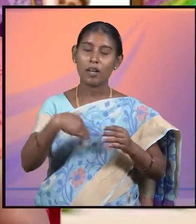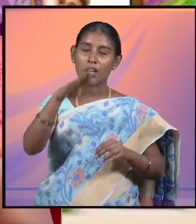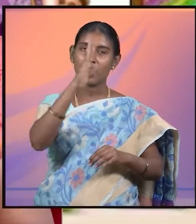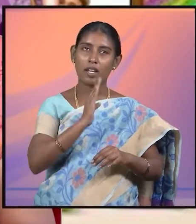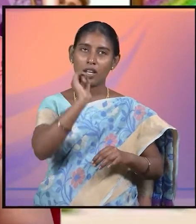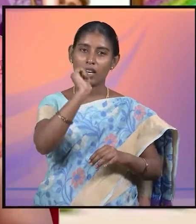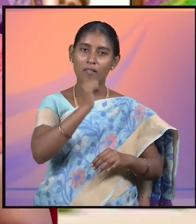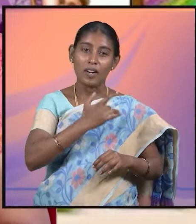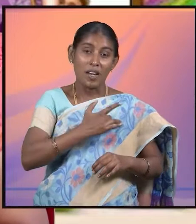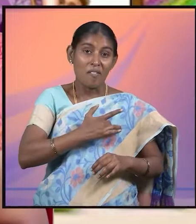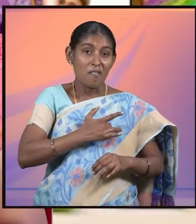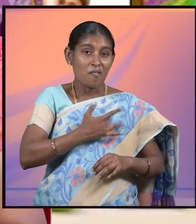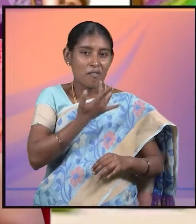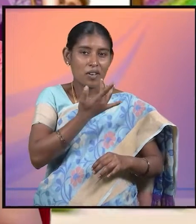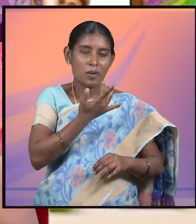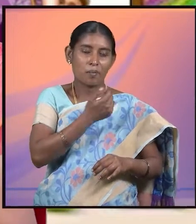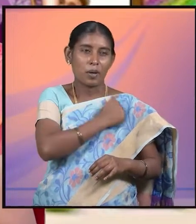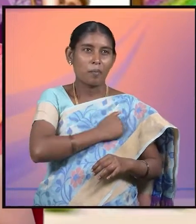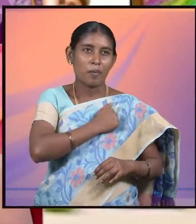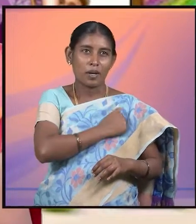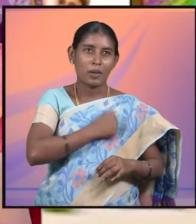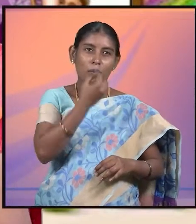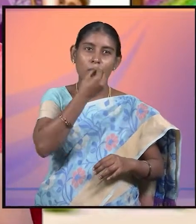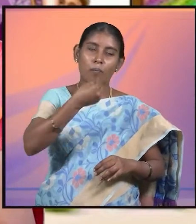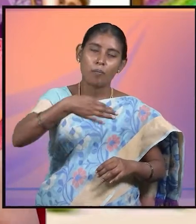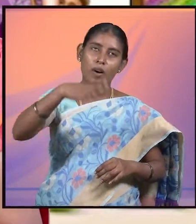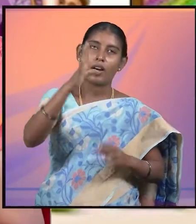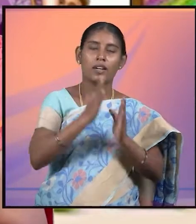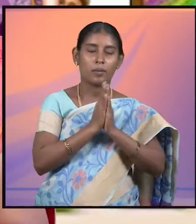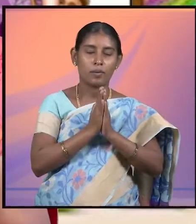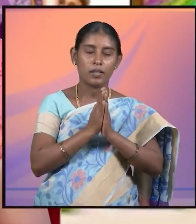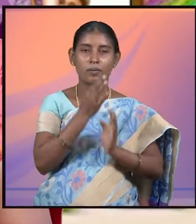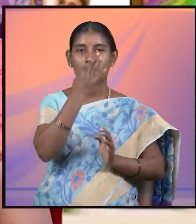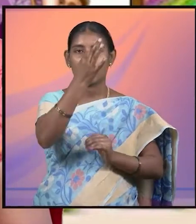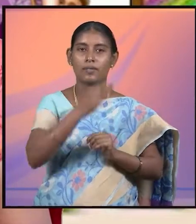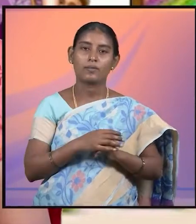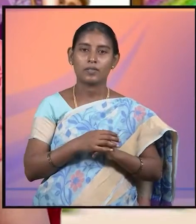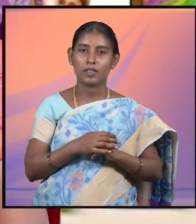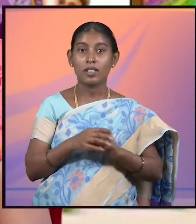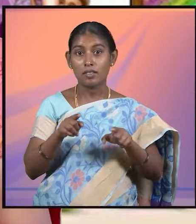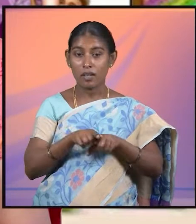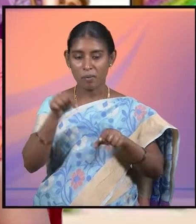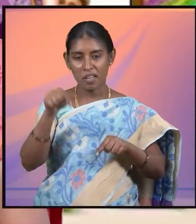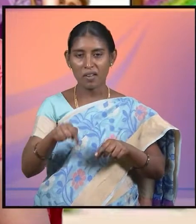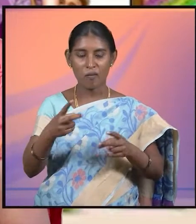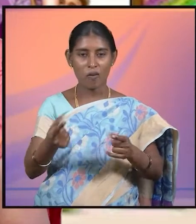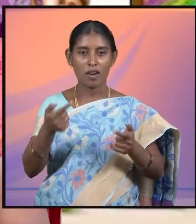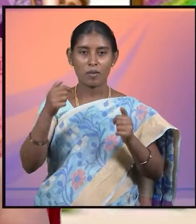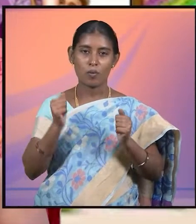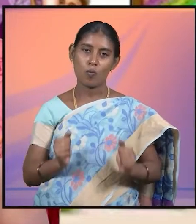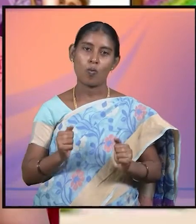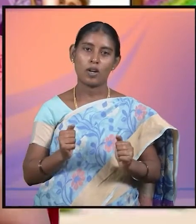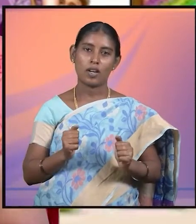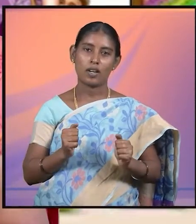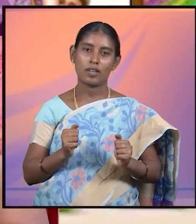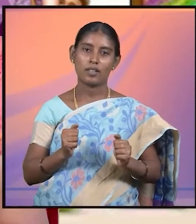கேளுங்கள், இறைவன் இசை ஒன்றுக்குத்தான் இசைவான் என்றார். சரி, இங்கேயே இப்பொழுதே செய்வோம் என்றார்